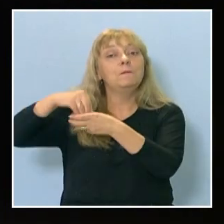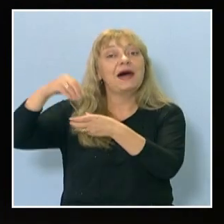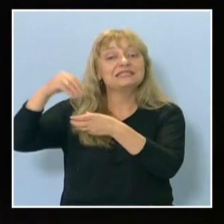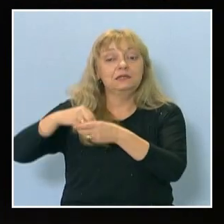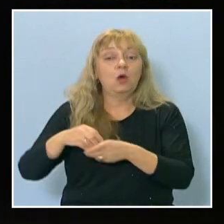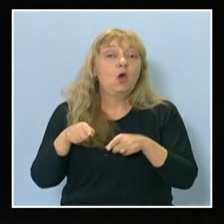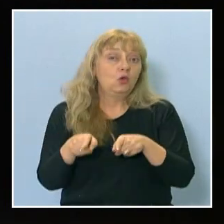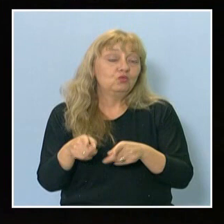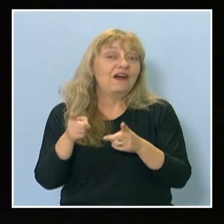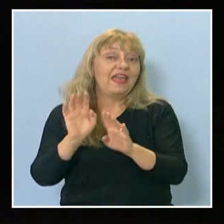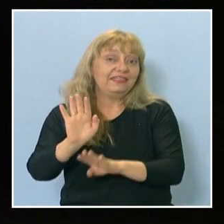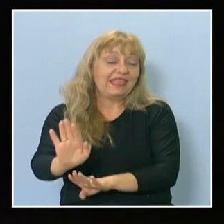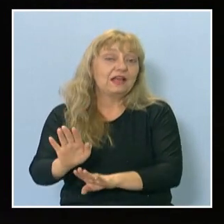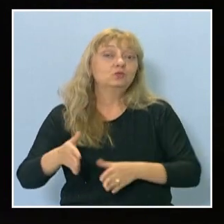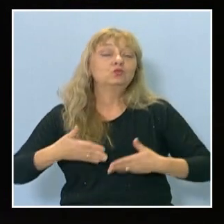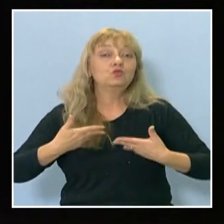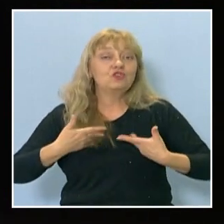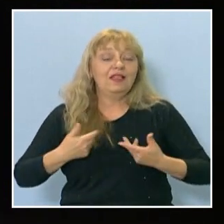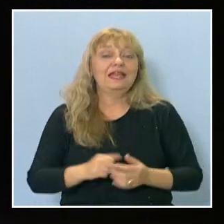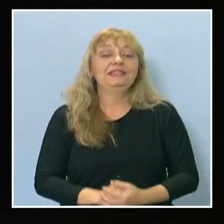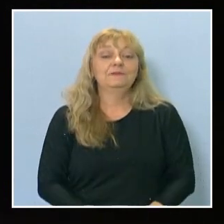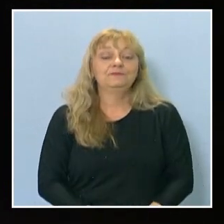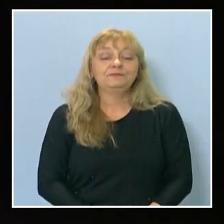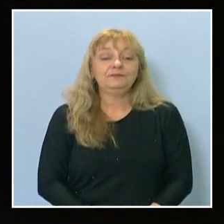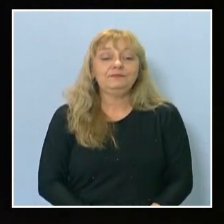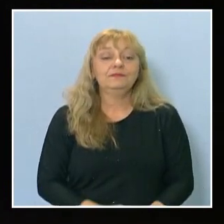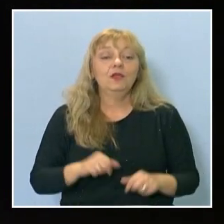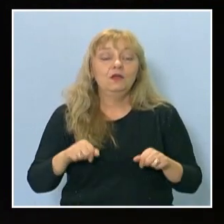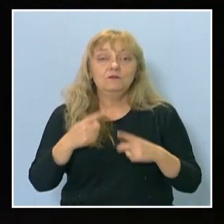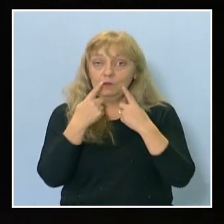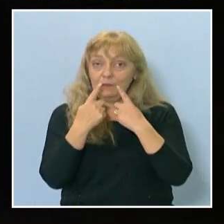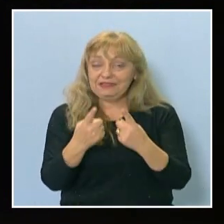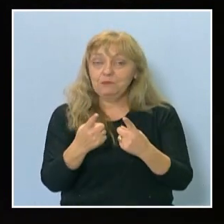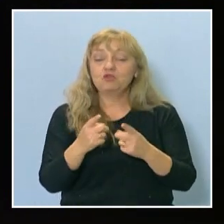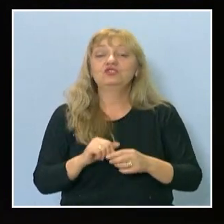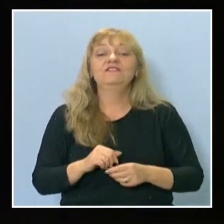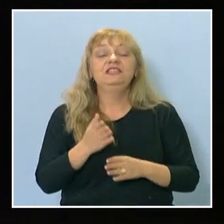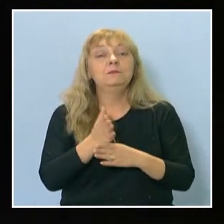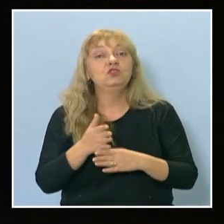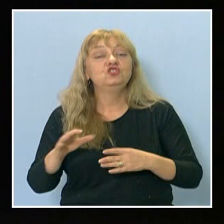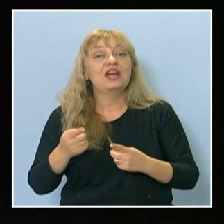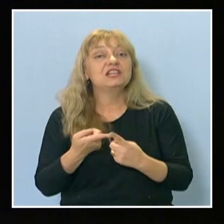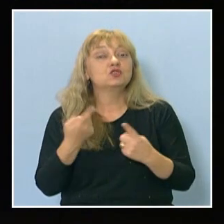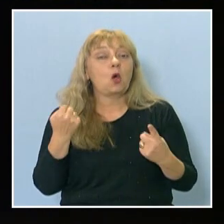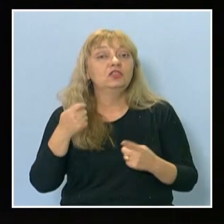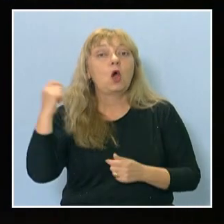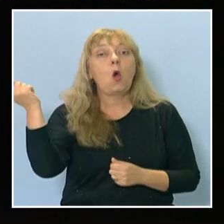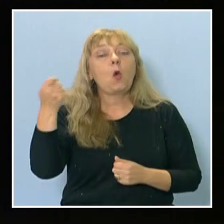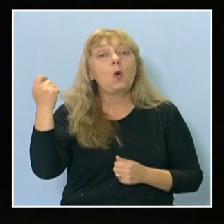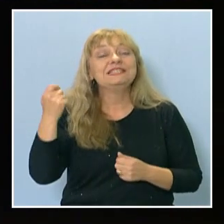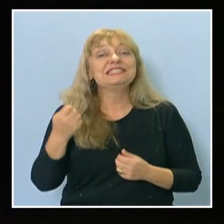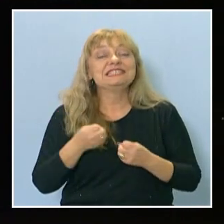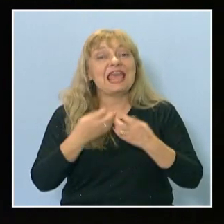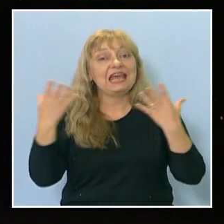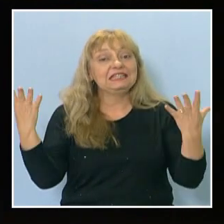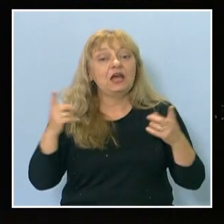че ние се постарахме да го удовлетворим. В момента нашите зрители могат да видят и част от концерта, с който